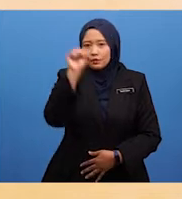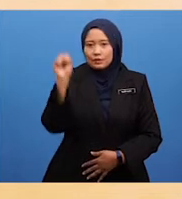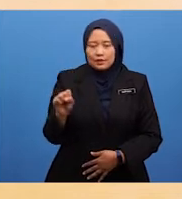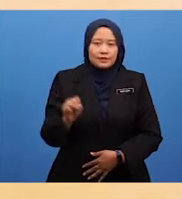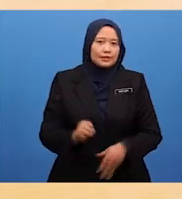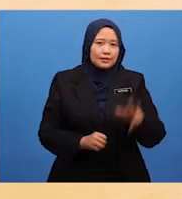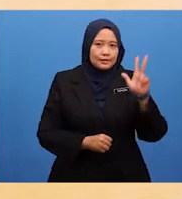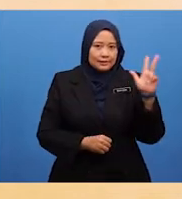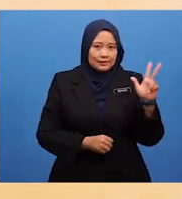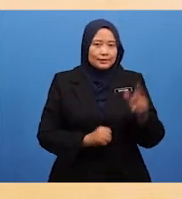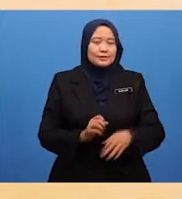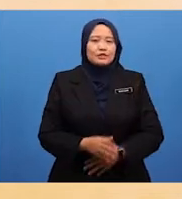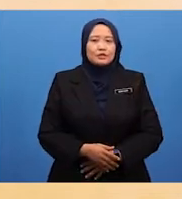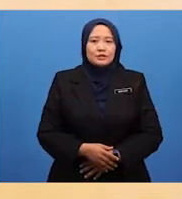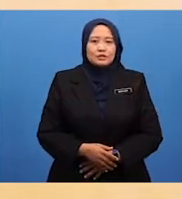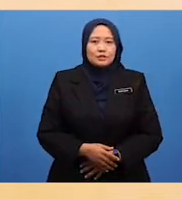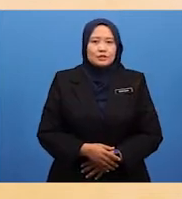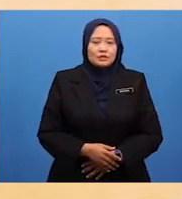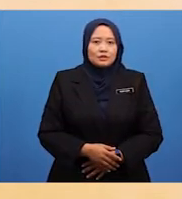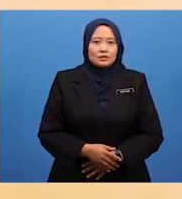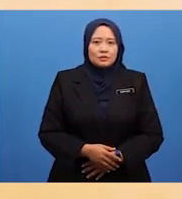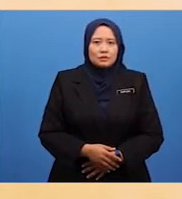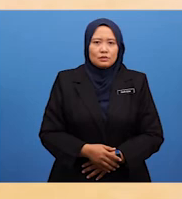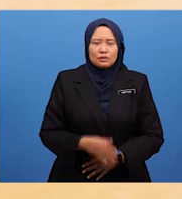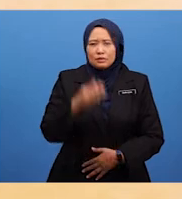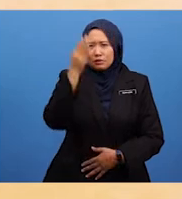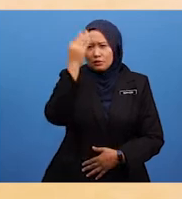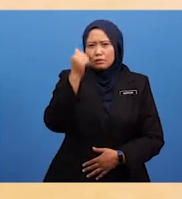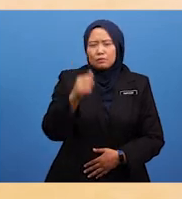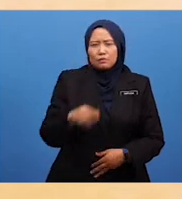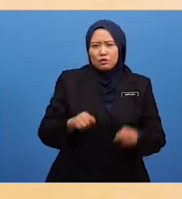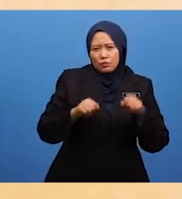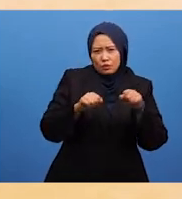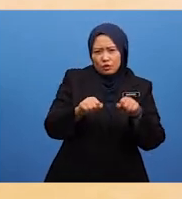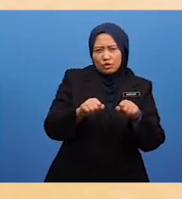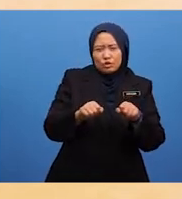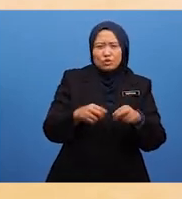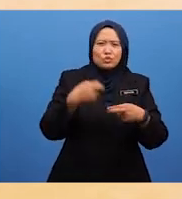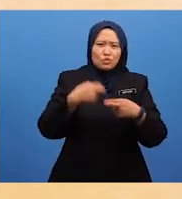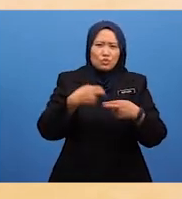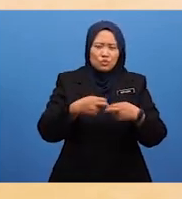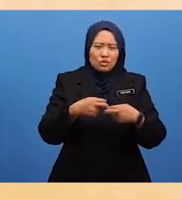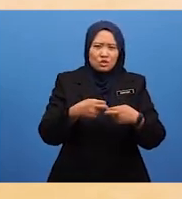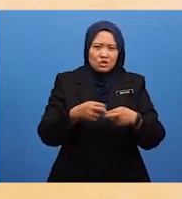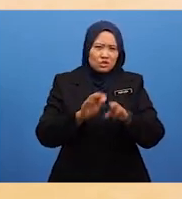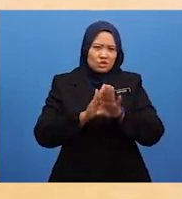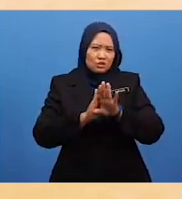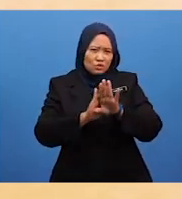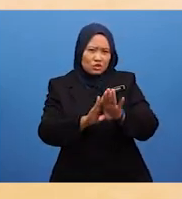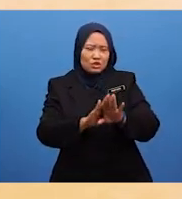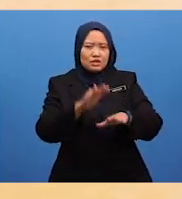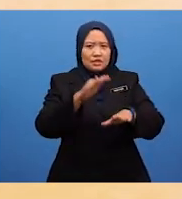Soalan ketiga. Cikgu sukar menolak troli di atas padang. Mengapa?